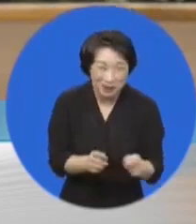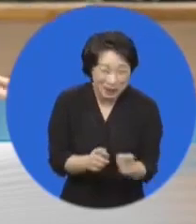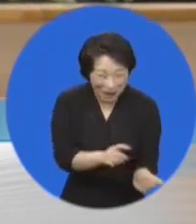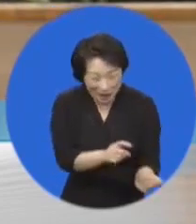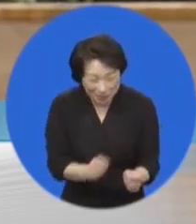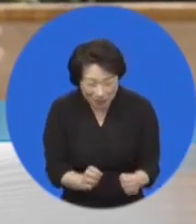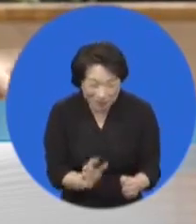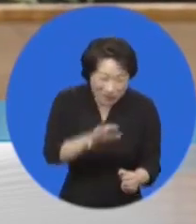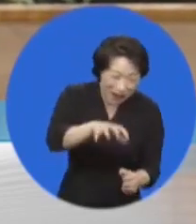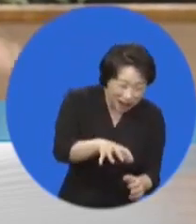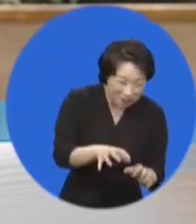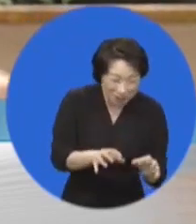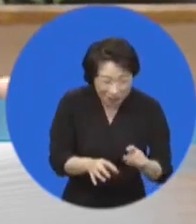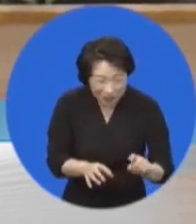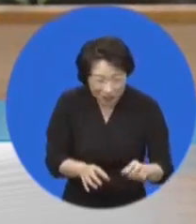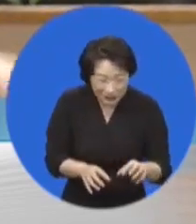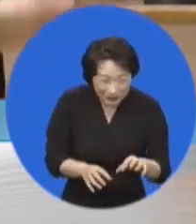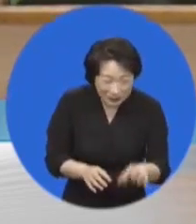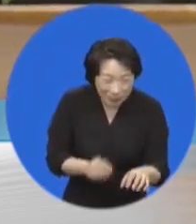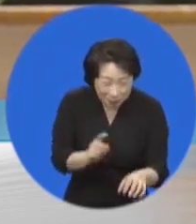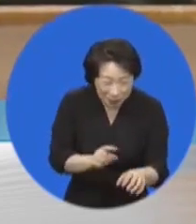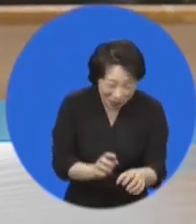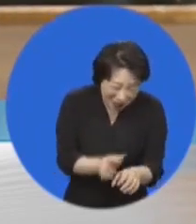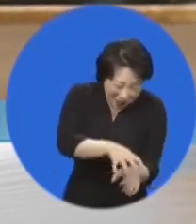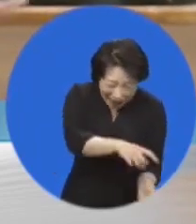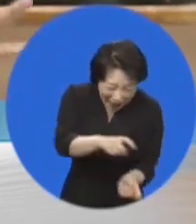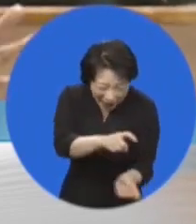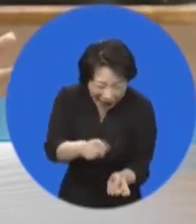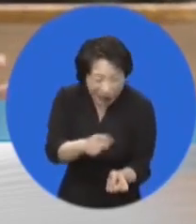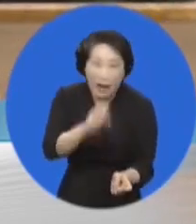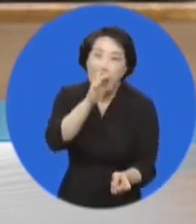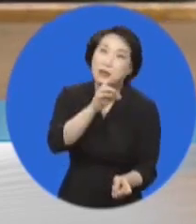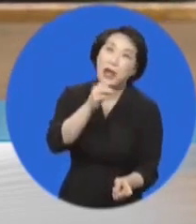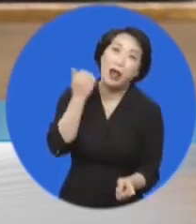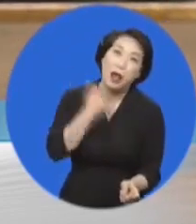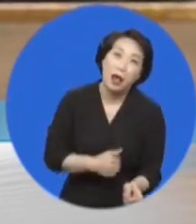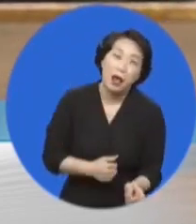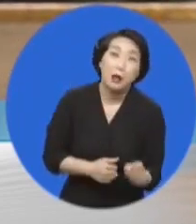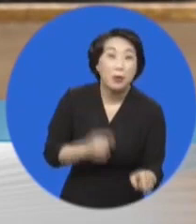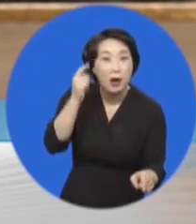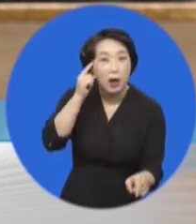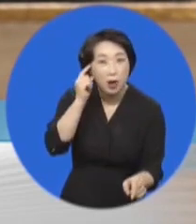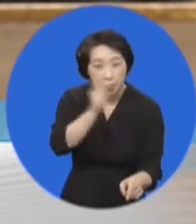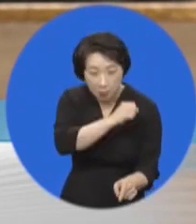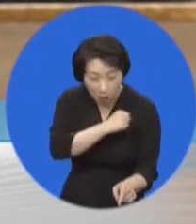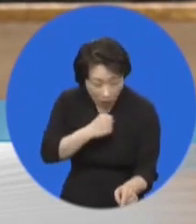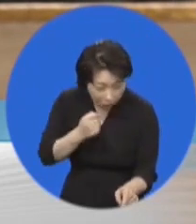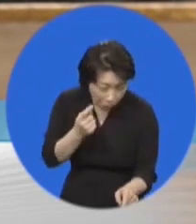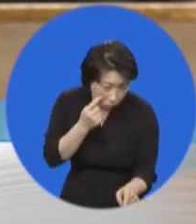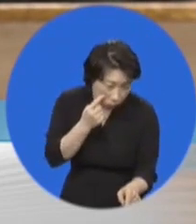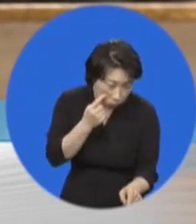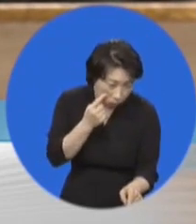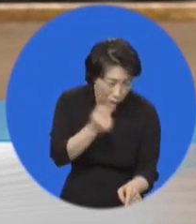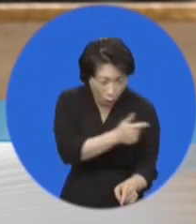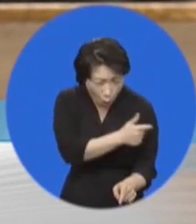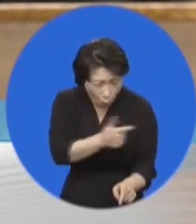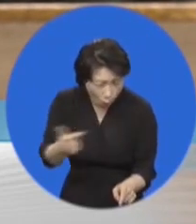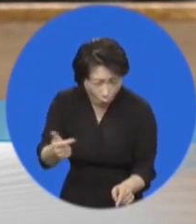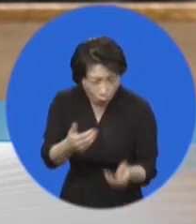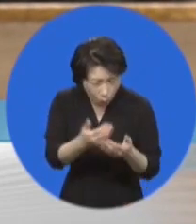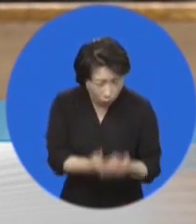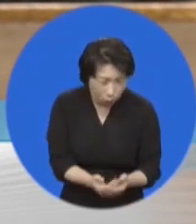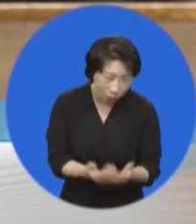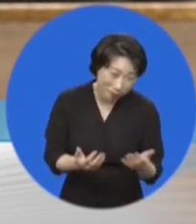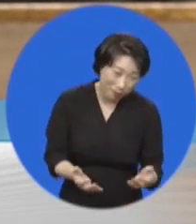아무리 올라타고 별짓을 다 해도 못 끌어가요. 워낙 맛은 있는데 큰